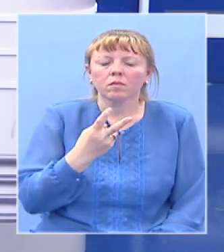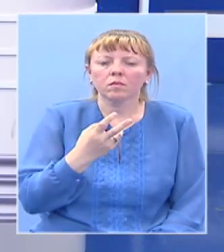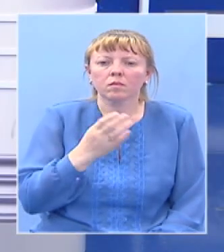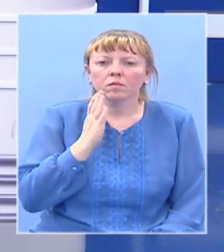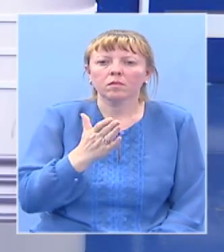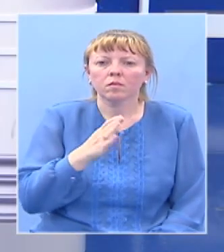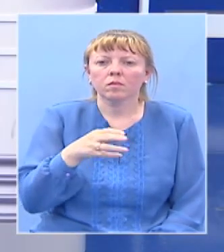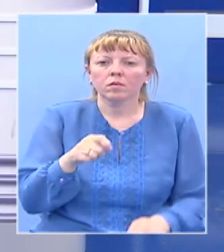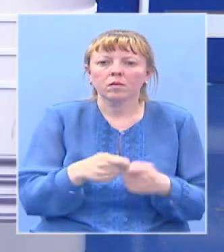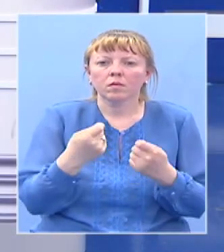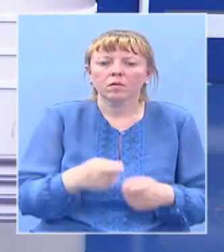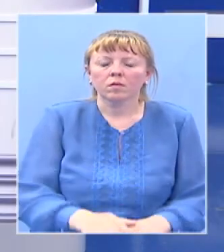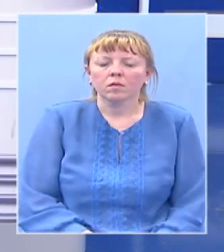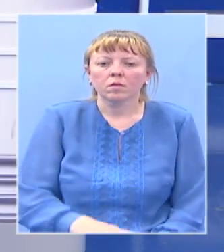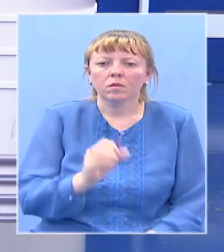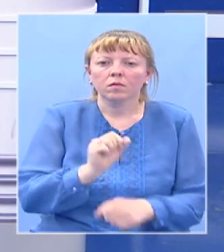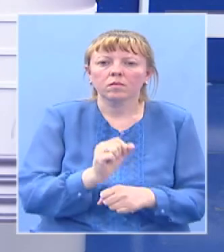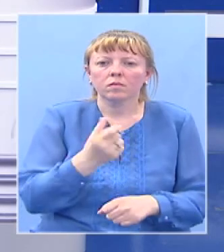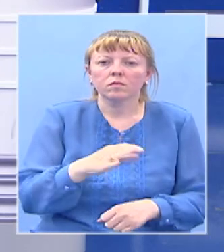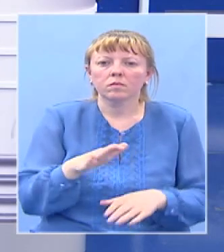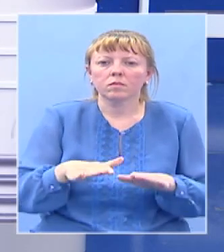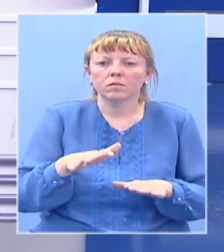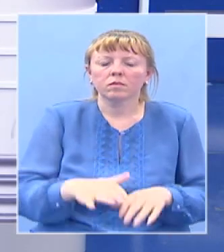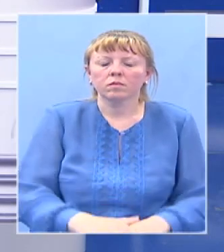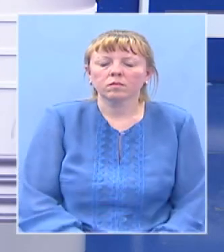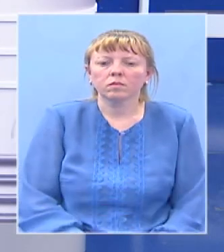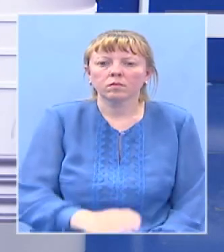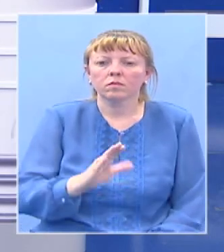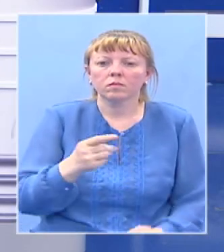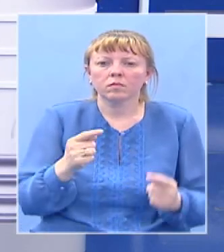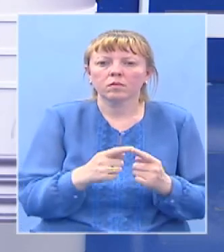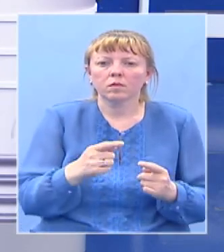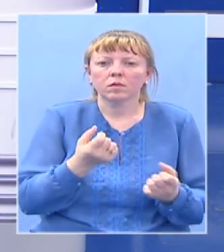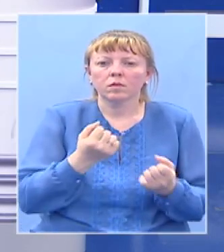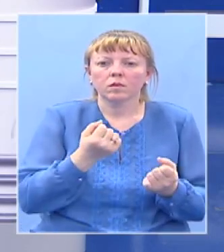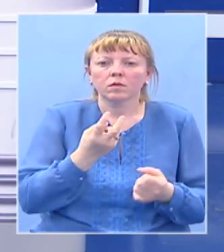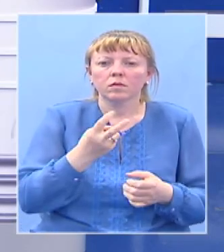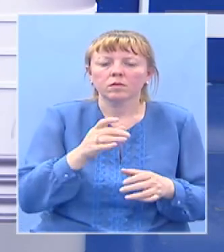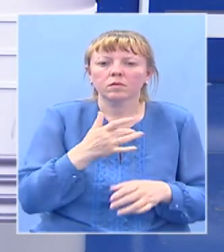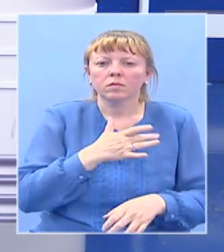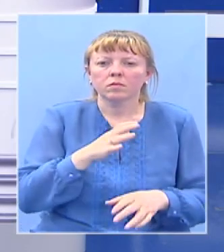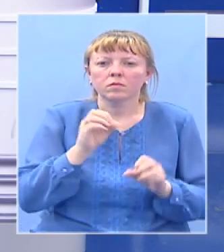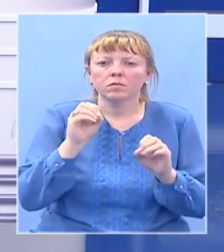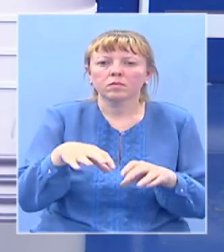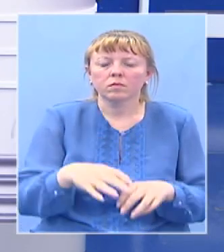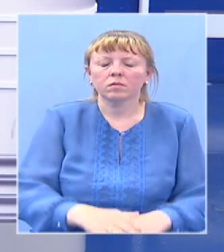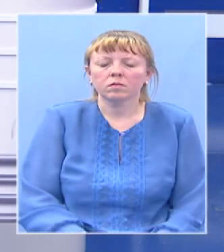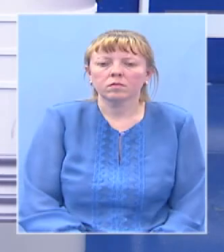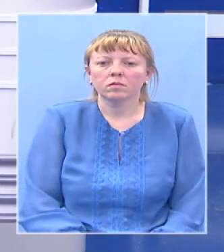средства имеется нарушений останавливает и контрольное взвешивания проводят в случае подтверждения транспортное средство выдворять на спецстоянка